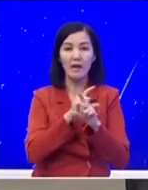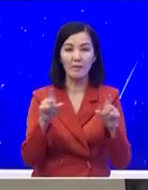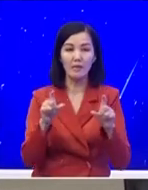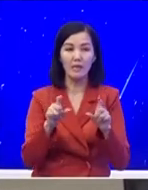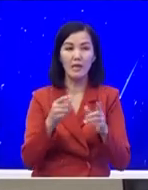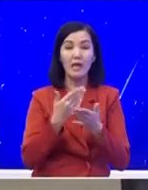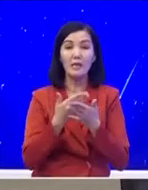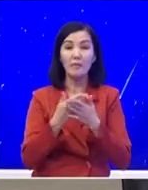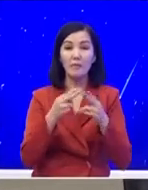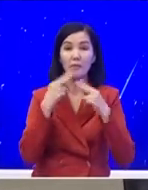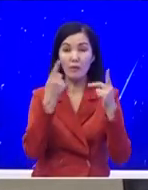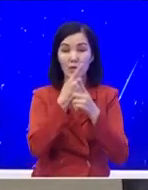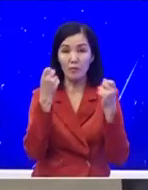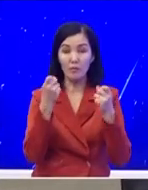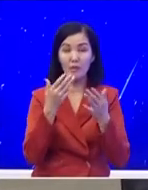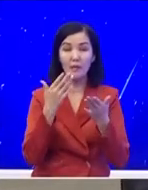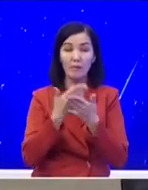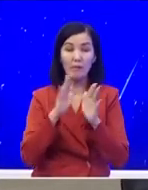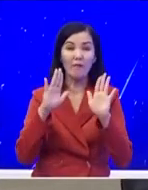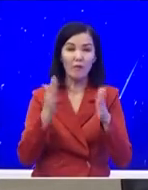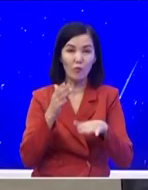что если будут нами изобличены,